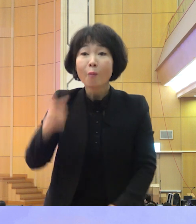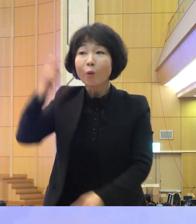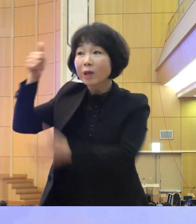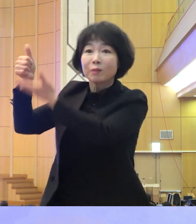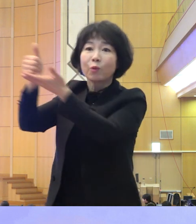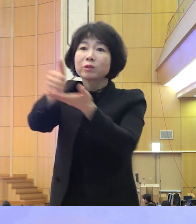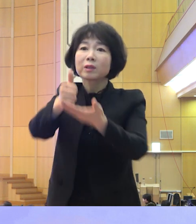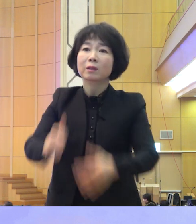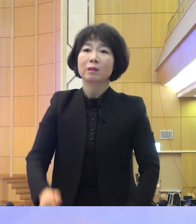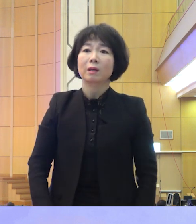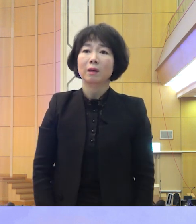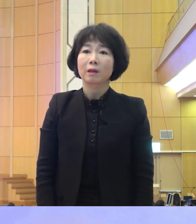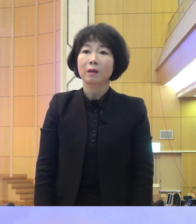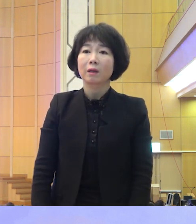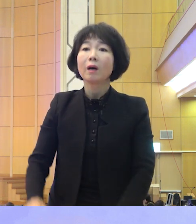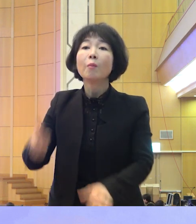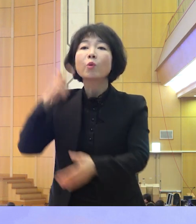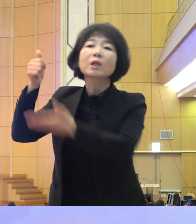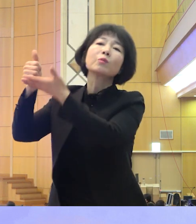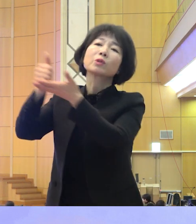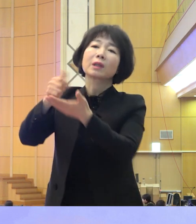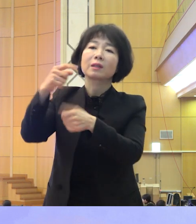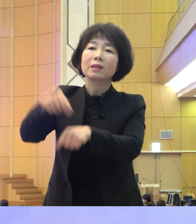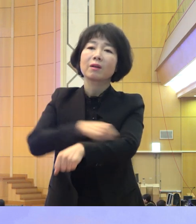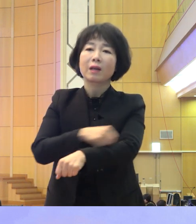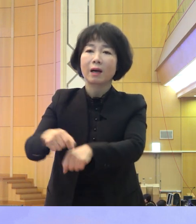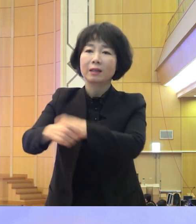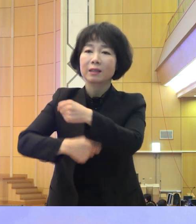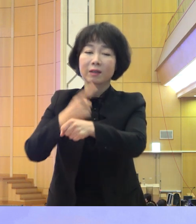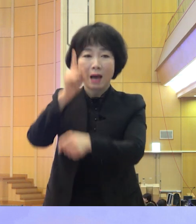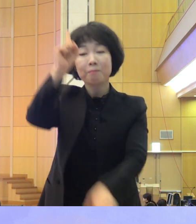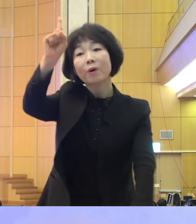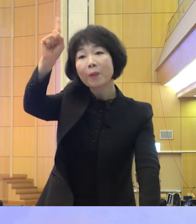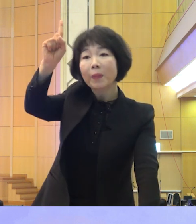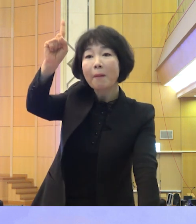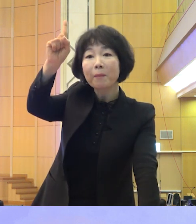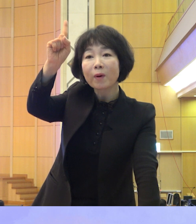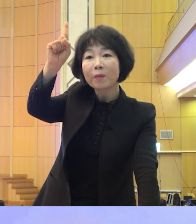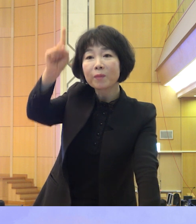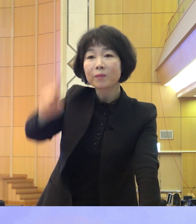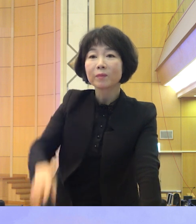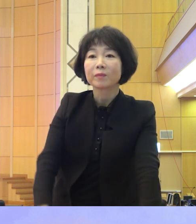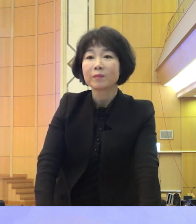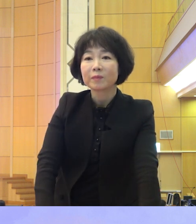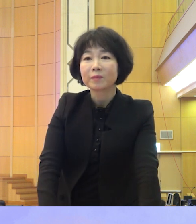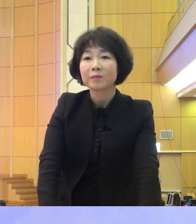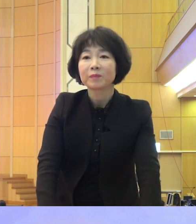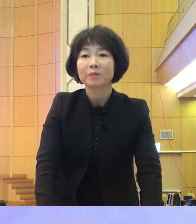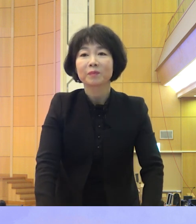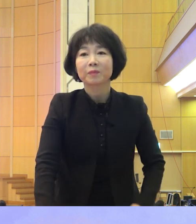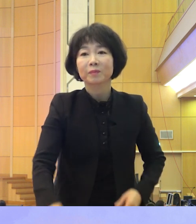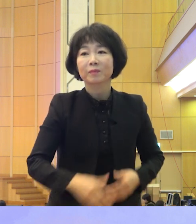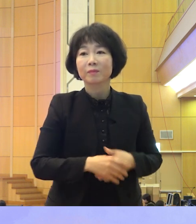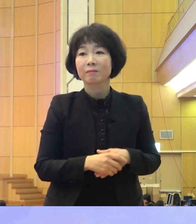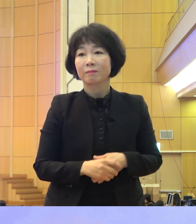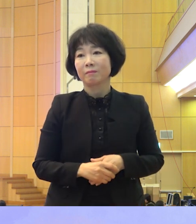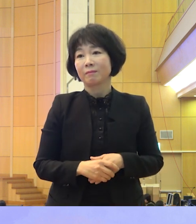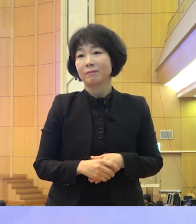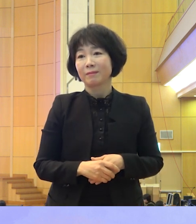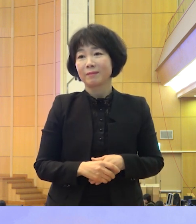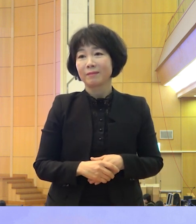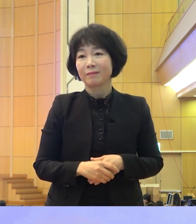진리가 무엇인지 이단이 뭔지 분별을 잘해서 진리의 말씀에 따라 진리를